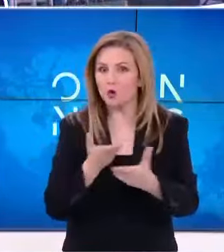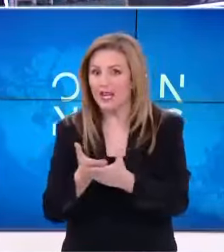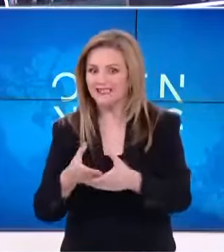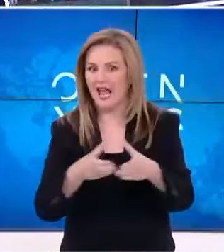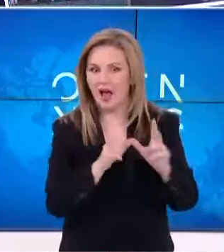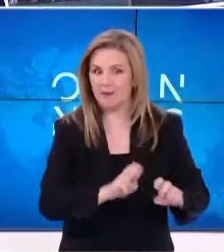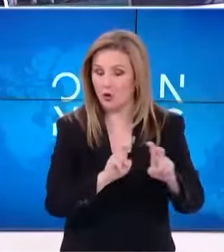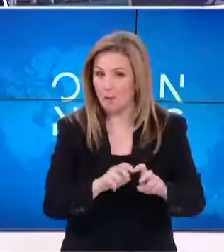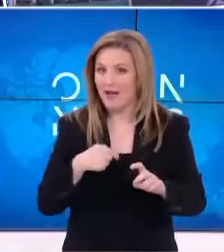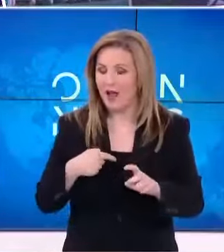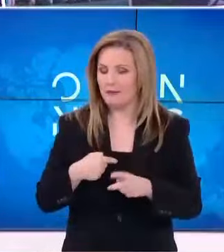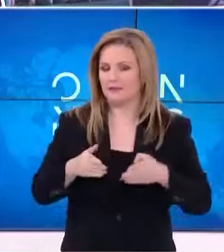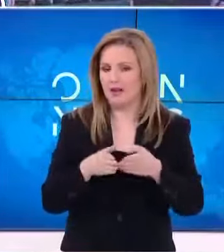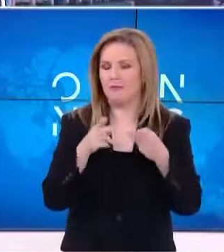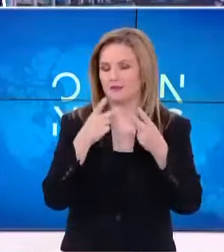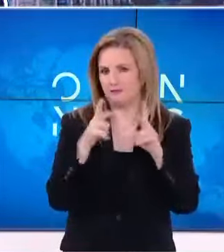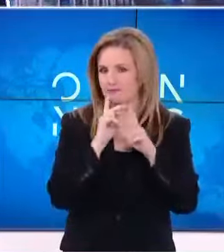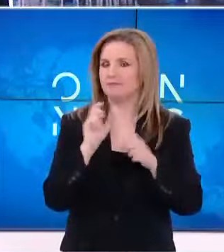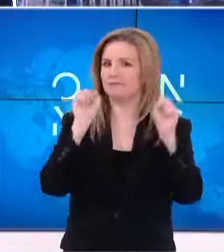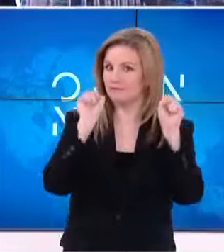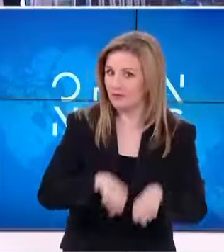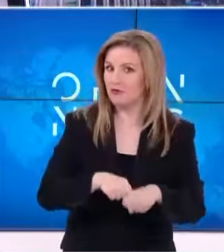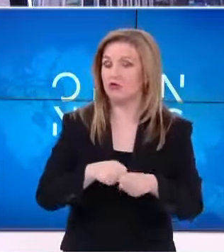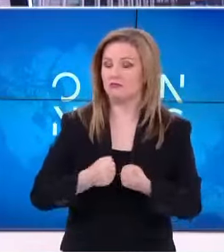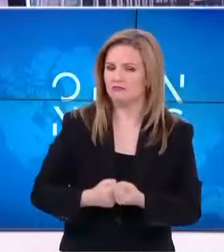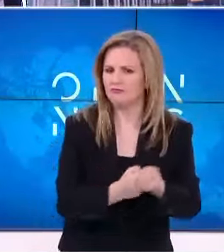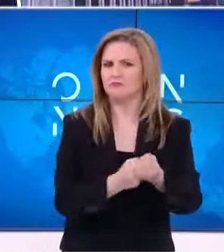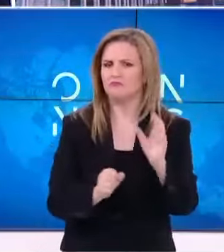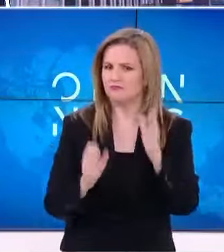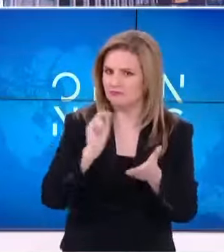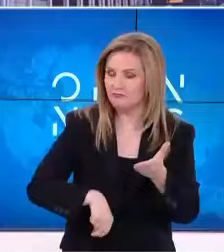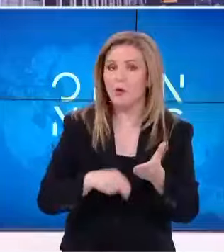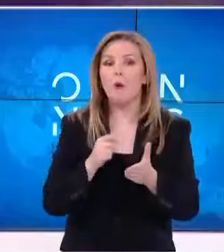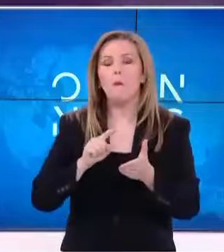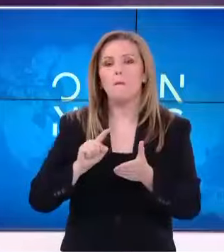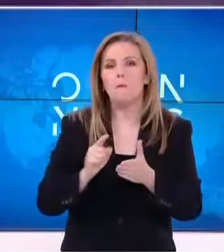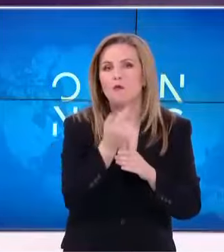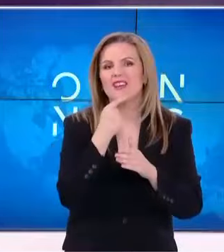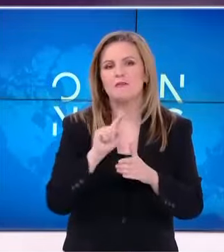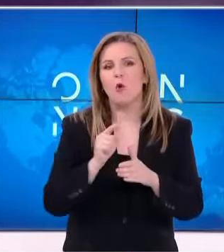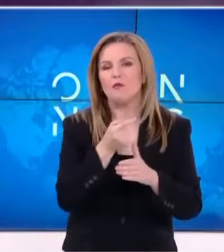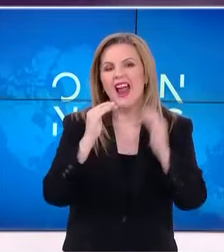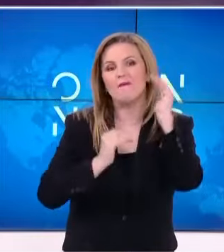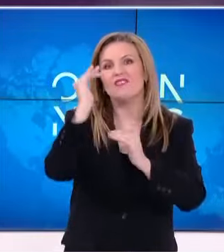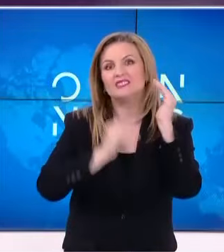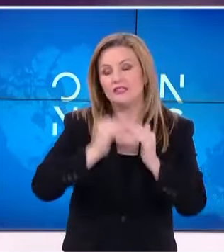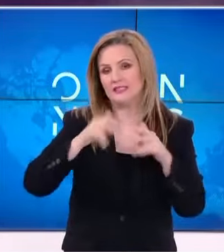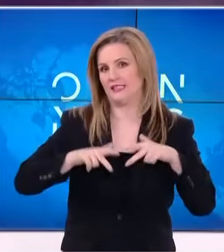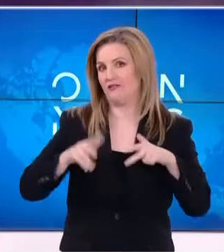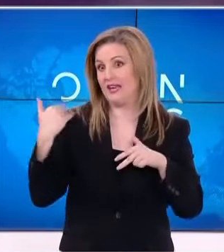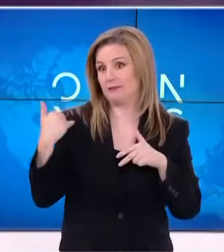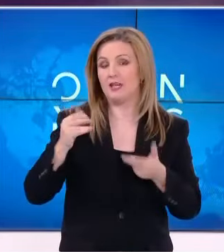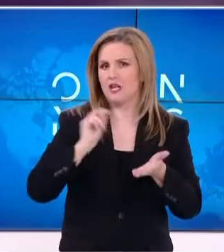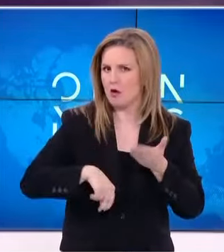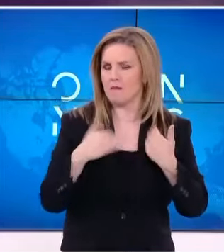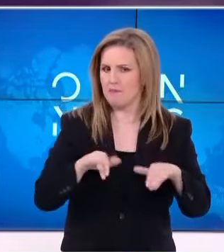πρόταση που έγινε και την συνυπογράψαμε την πρόταση μομφής στην κυβέρνηση η πλεύση ελευθερίας όχι απλώς δεν